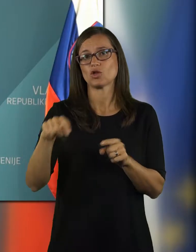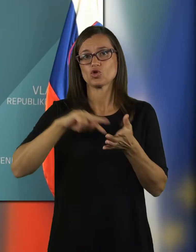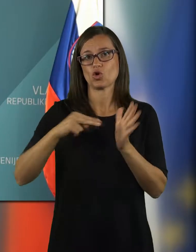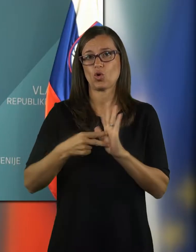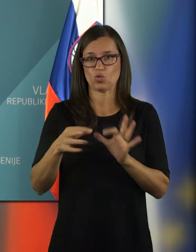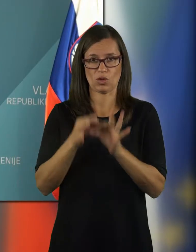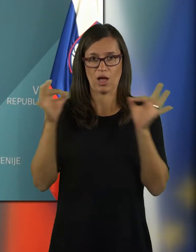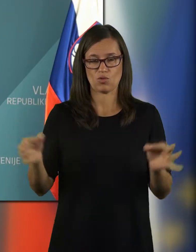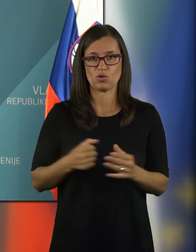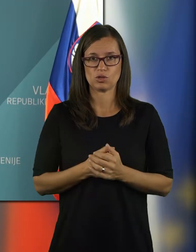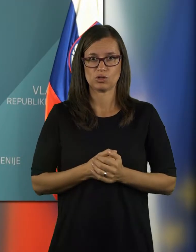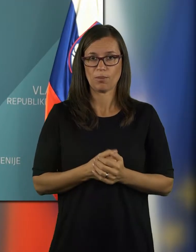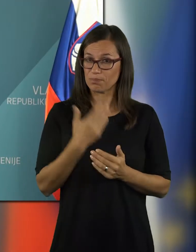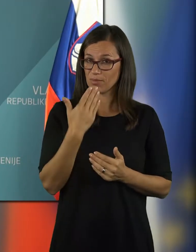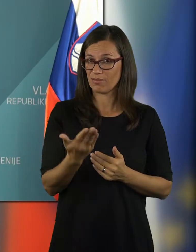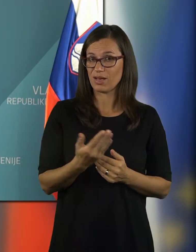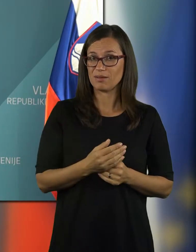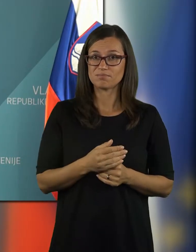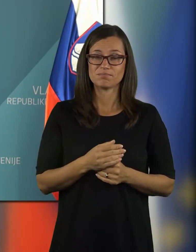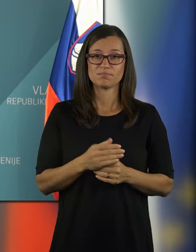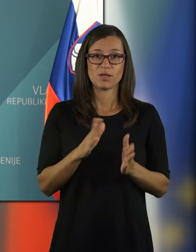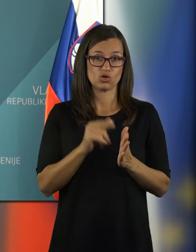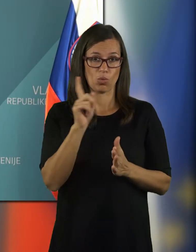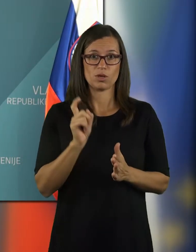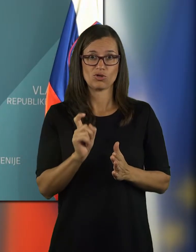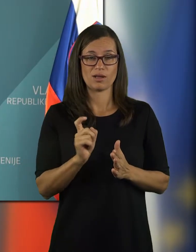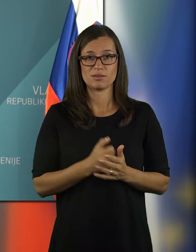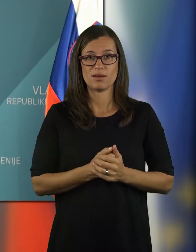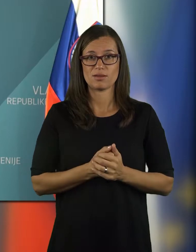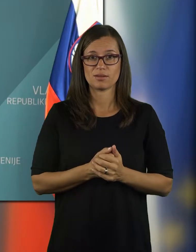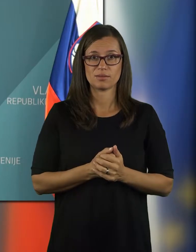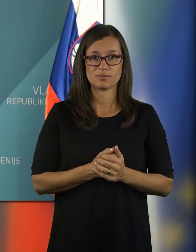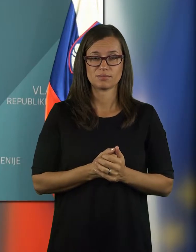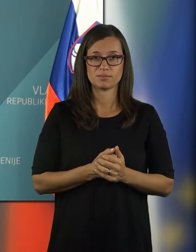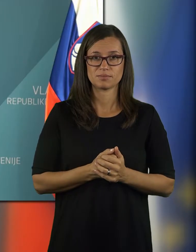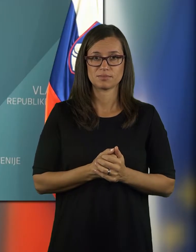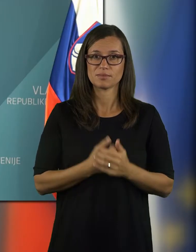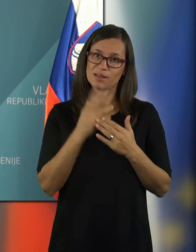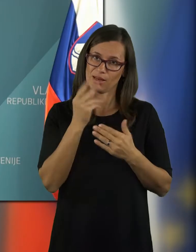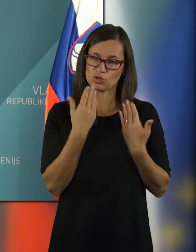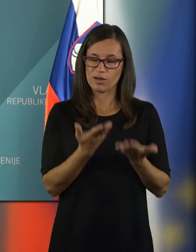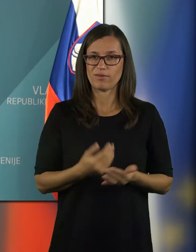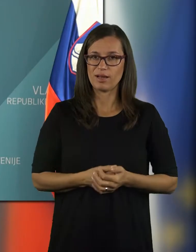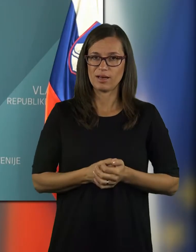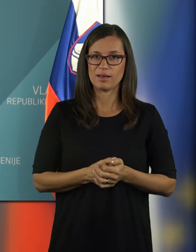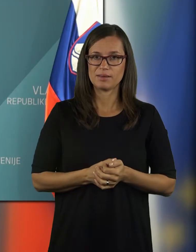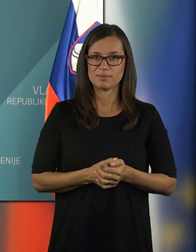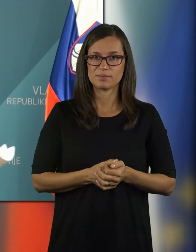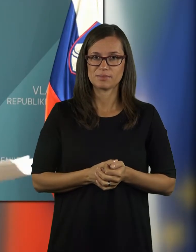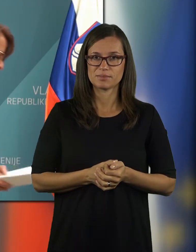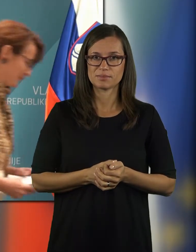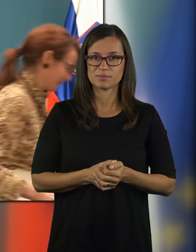javnostjo. Hvala, kakšno vprašanje za ministrico na to temo? Če ne, hvala. Najlepša hvala.